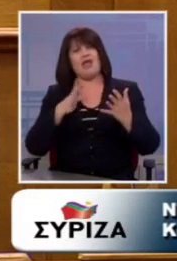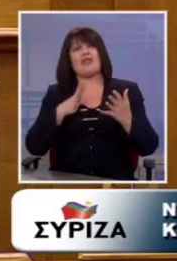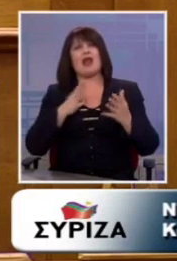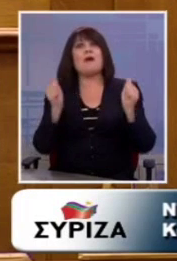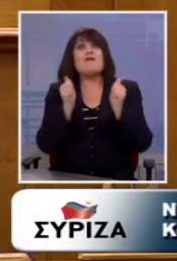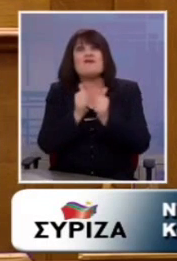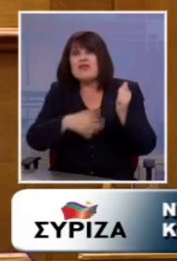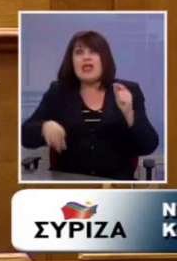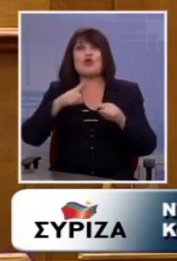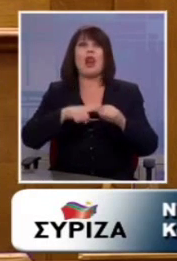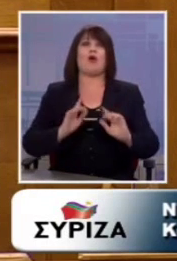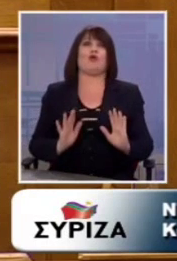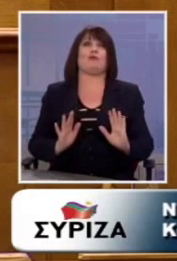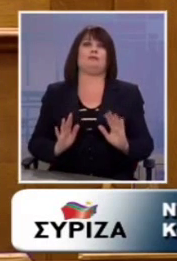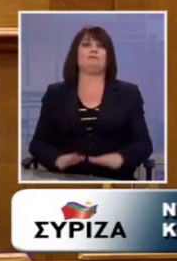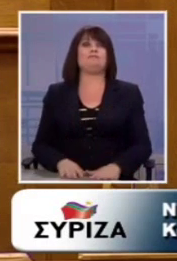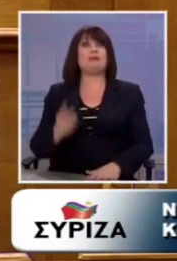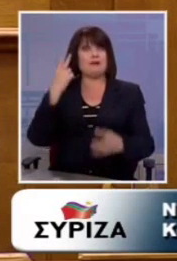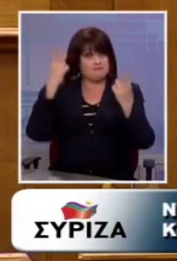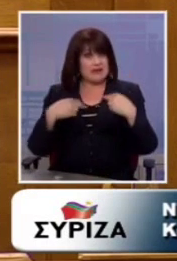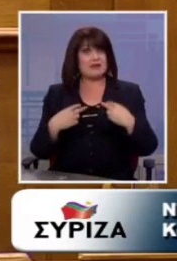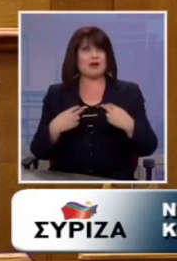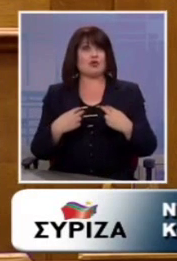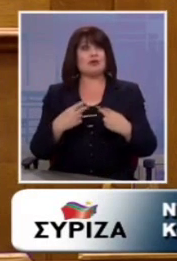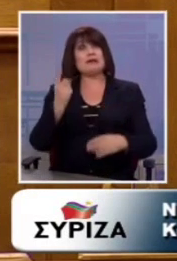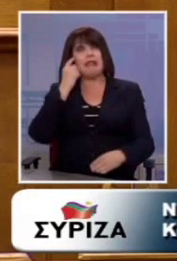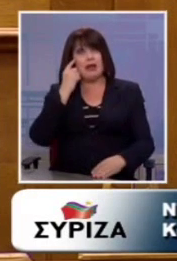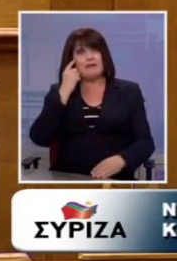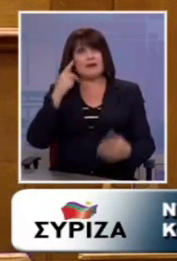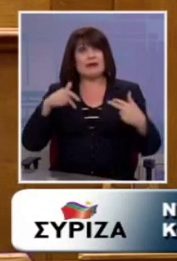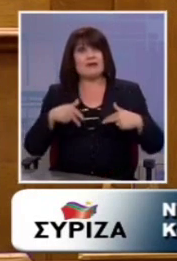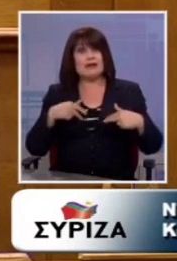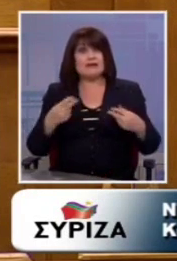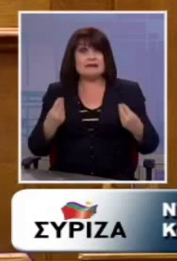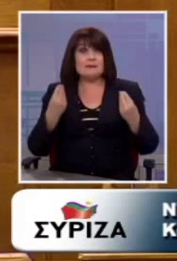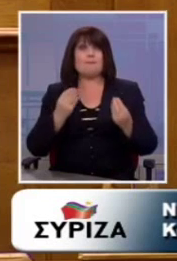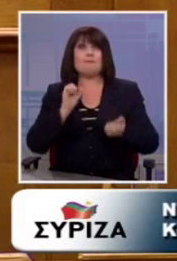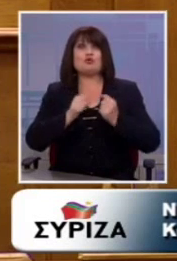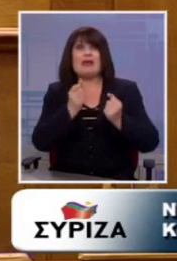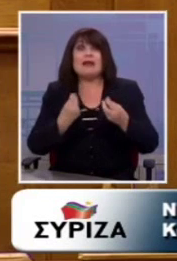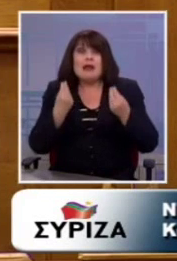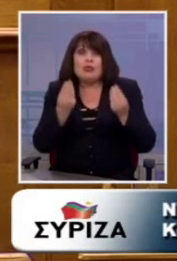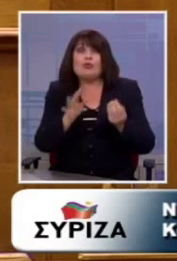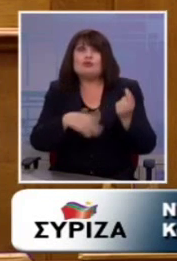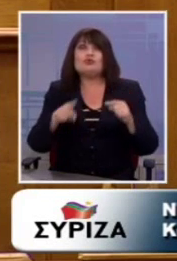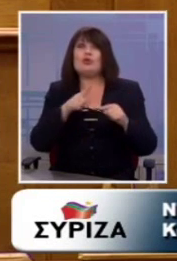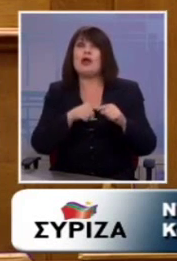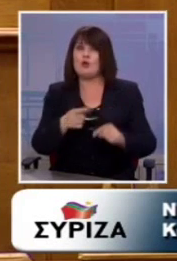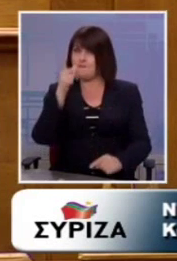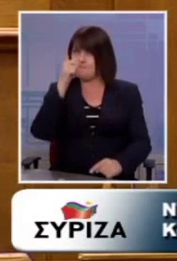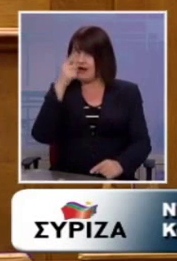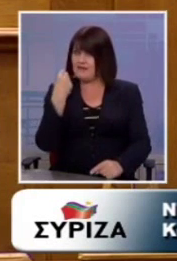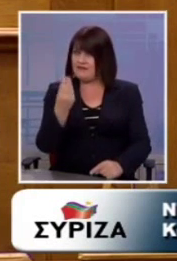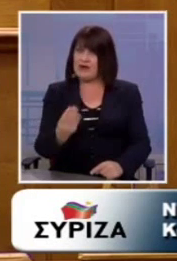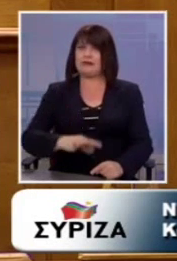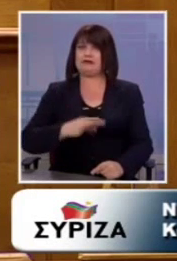φιλαολαϊκών. Αναγνωρίζει στην κυβέρνηση ότι επιχεί να εμπνεύσει στο λαό την υπερηφάνεια,